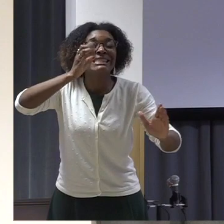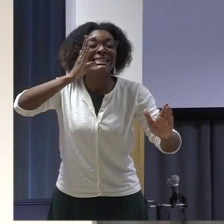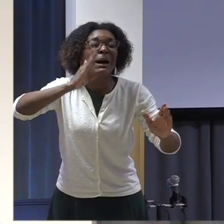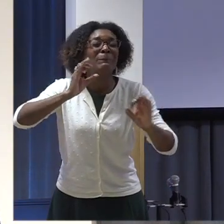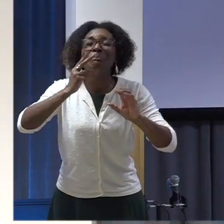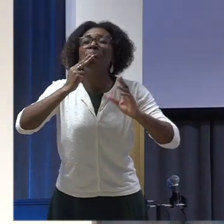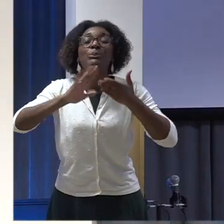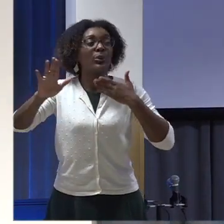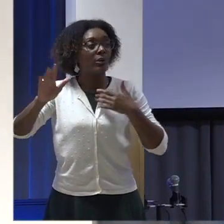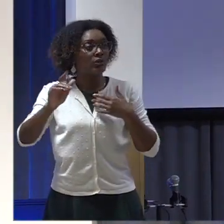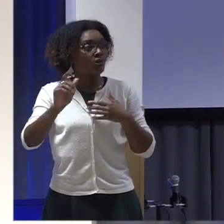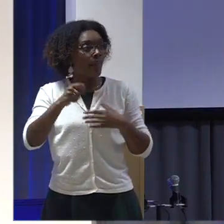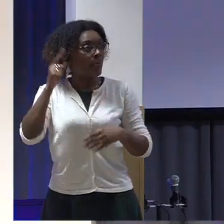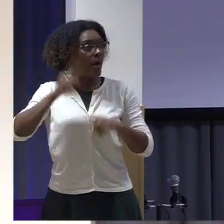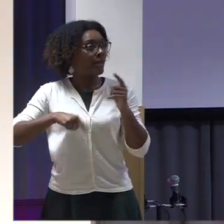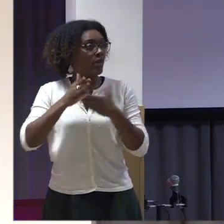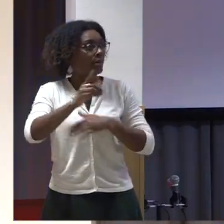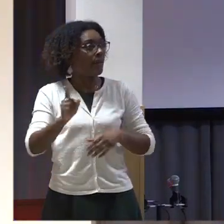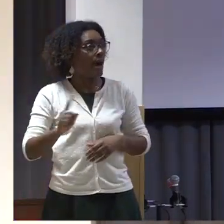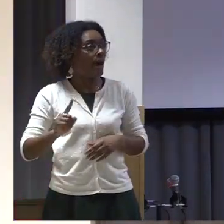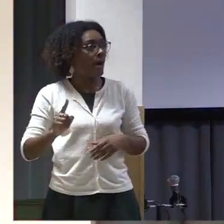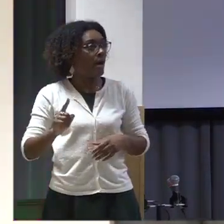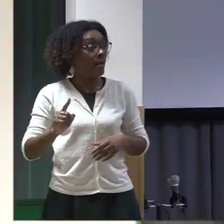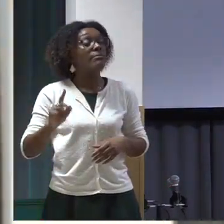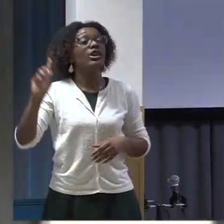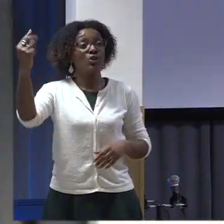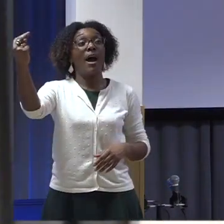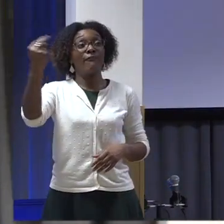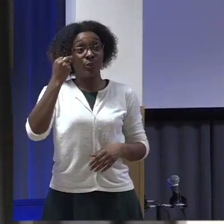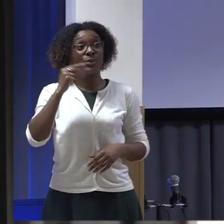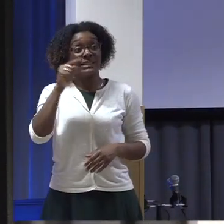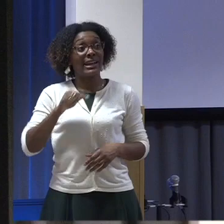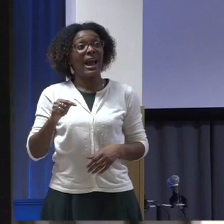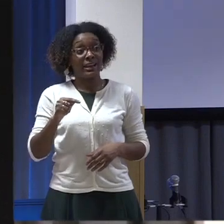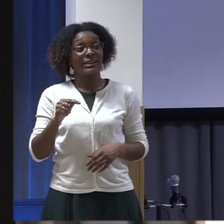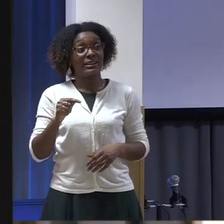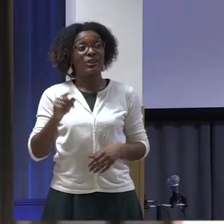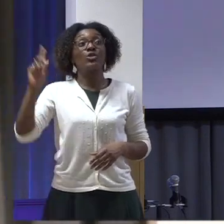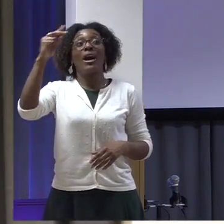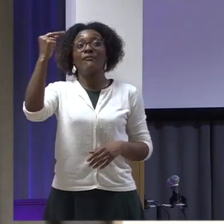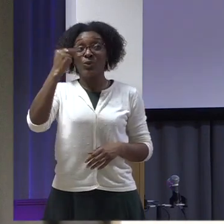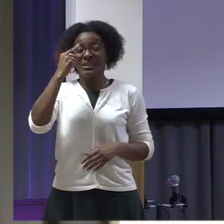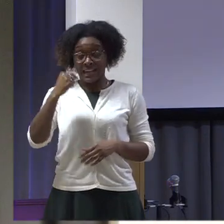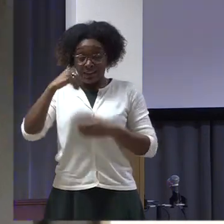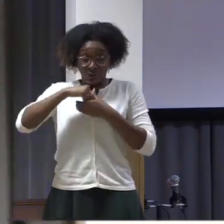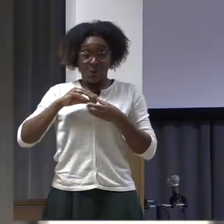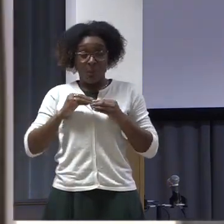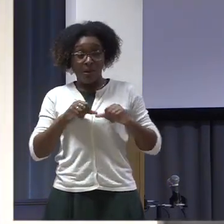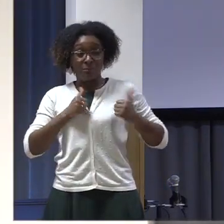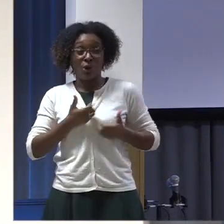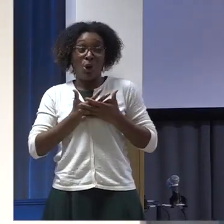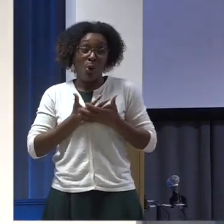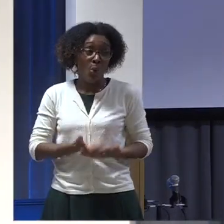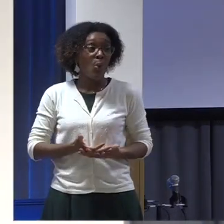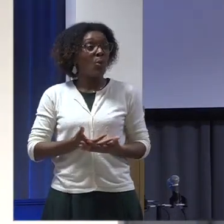mais le seigneur l'a vu le seigneur voyez zachary quand il était dans le temple avec ses problèmes avec son coeur chargé